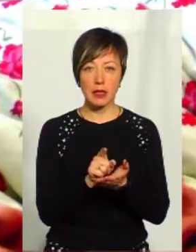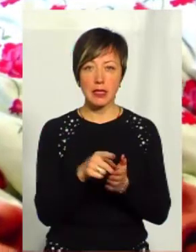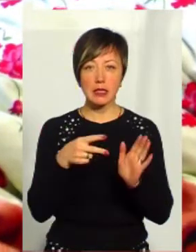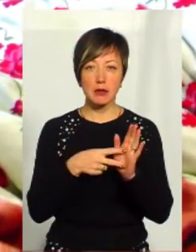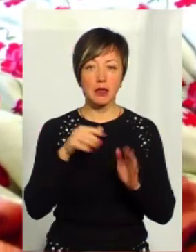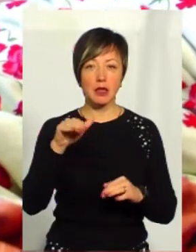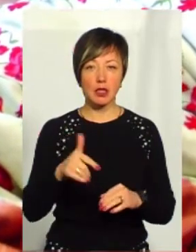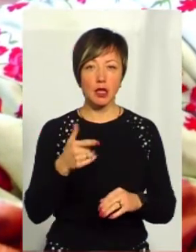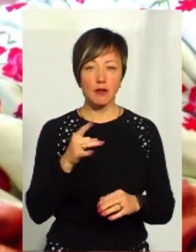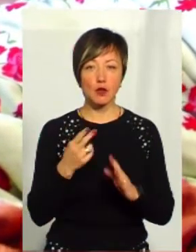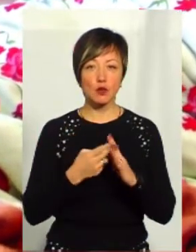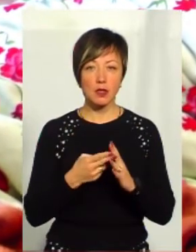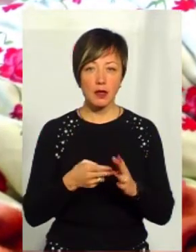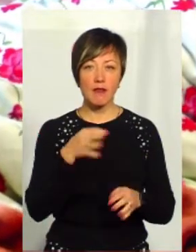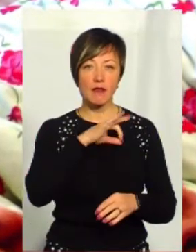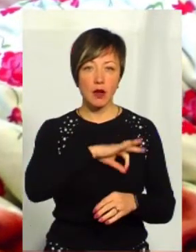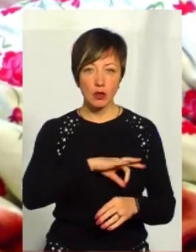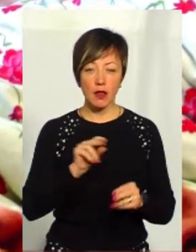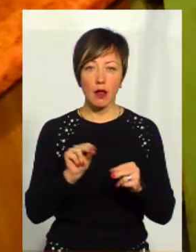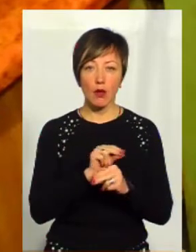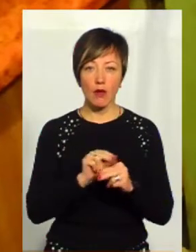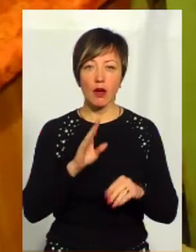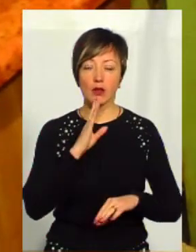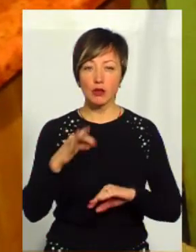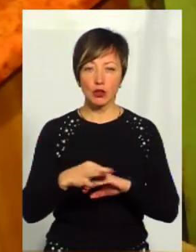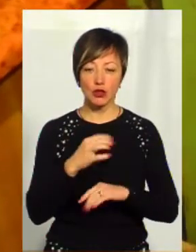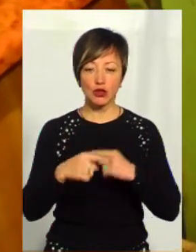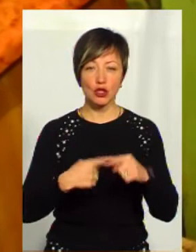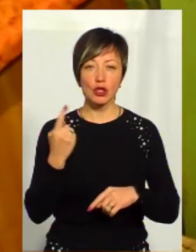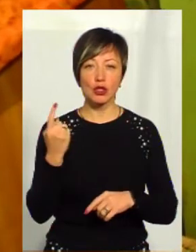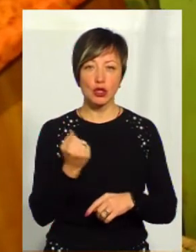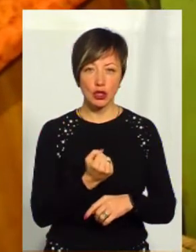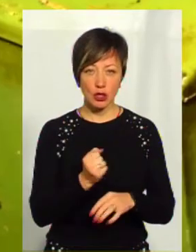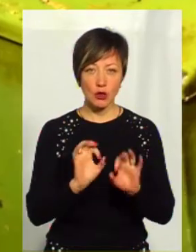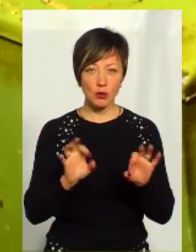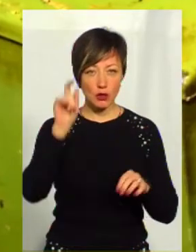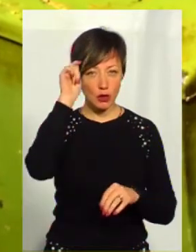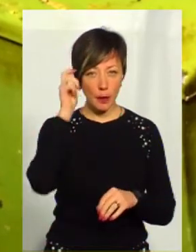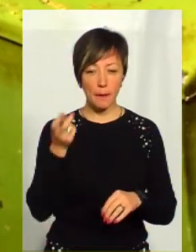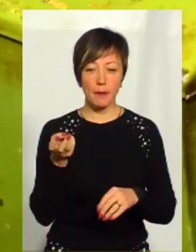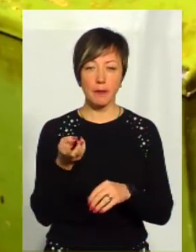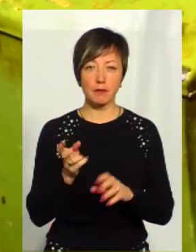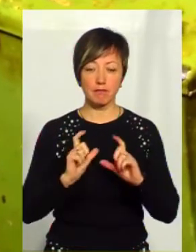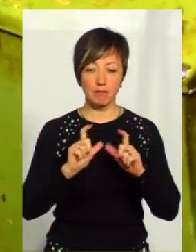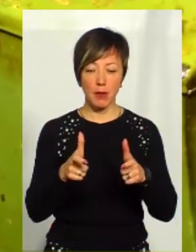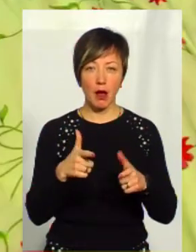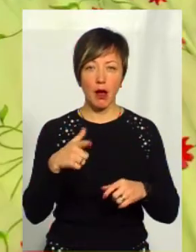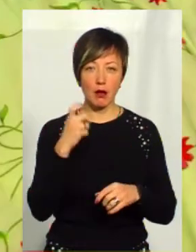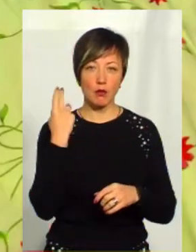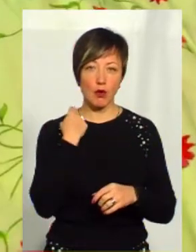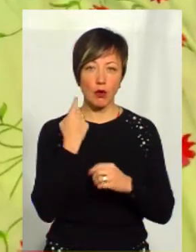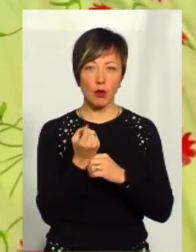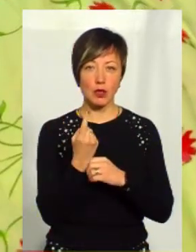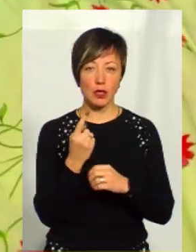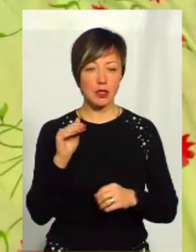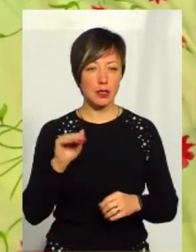тисяч гривень субсидії, які використав на лікування дружини. Через тиждень, розповідає Борис Сніцер, прийшов рахунок за газ з боргом в